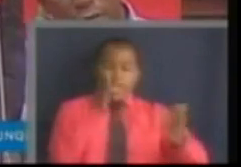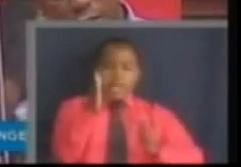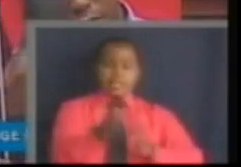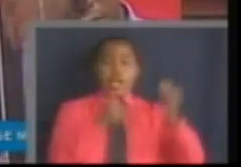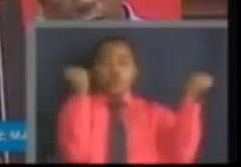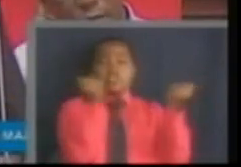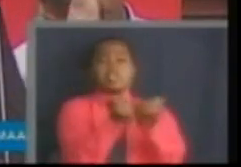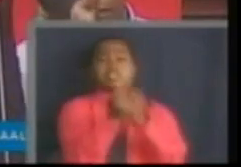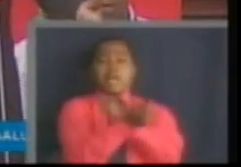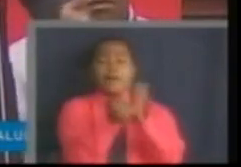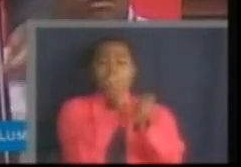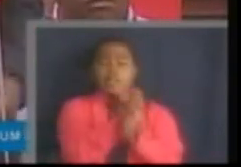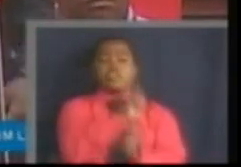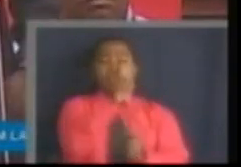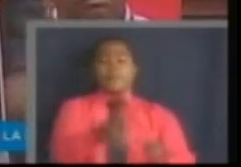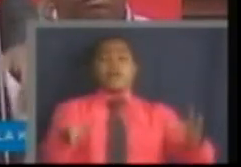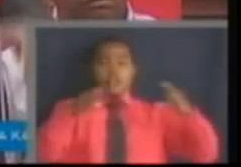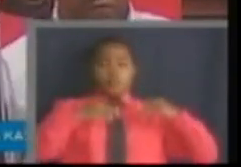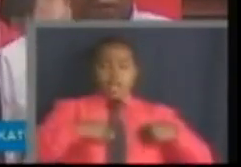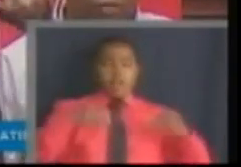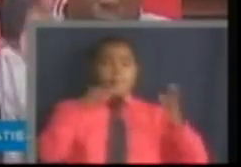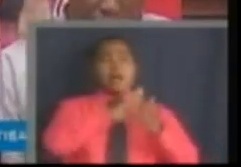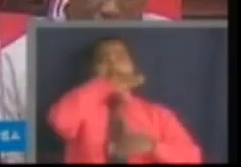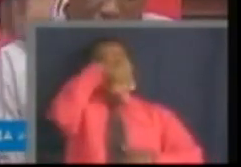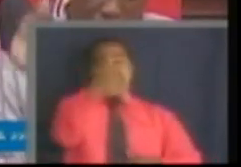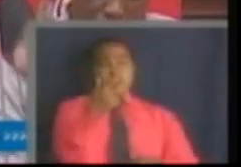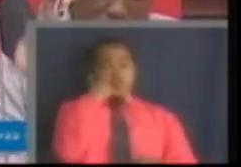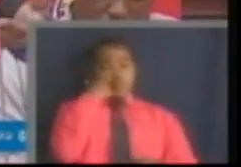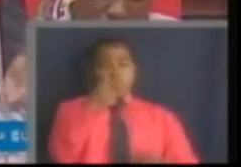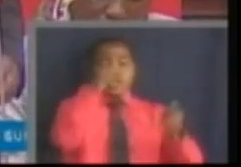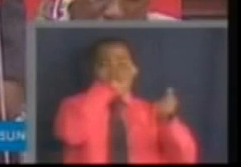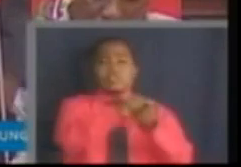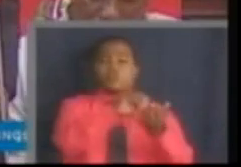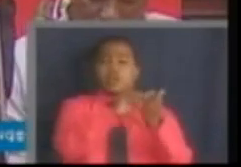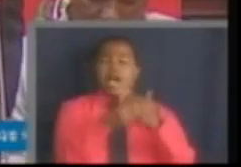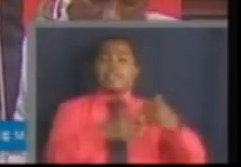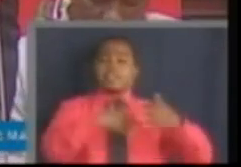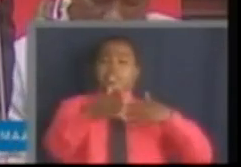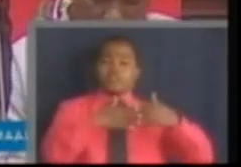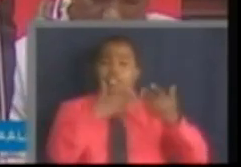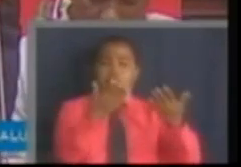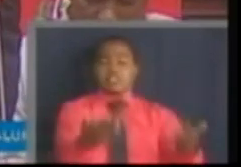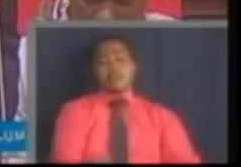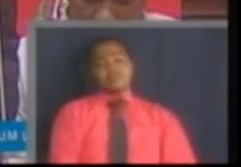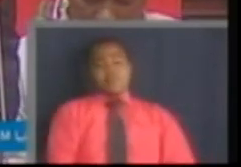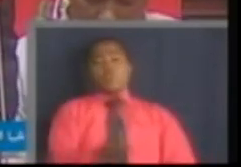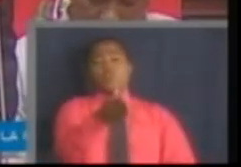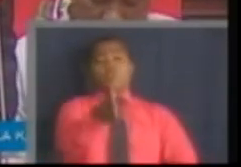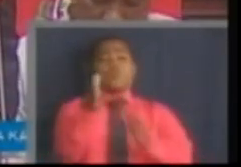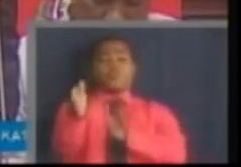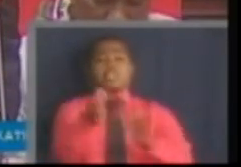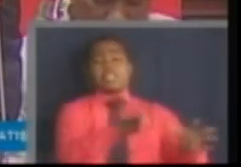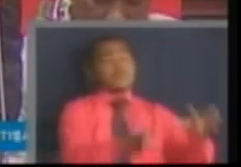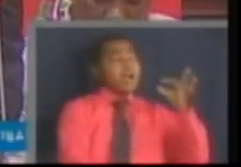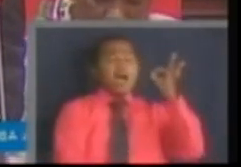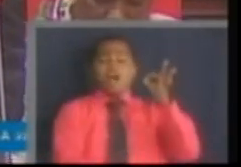ambayo yatakuwa moved baadaye, na hatimaye tuweze kuona kwamba ni kitu gani ambacho kitakachofanyika. Utaratibu huu haufai